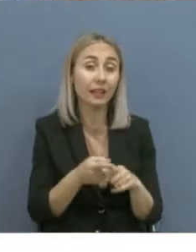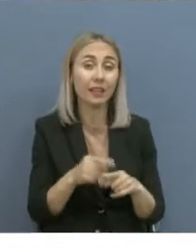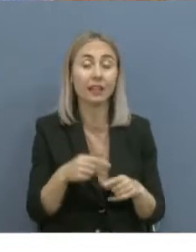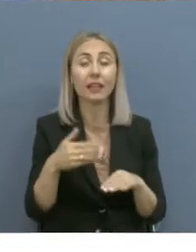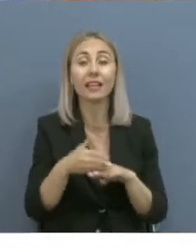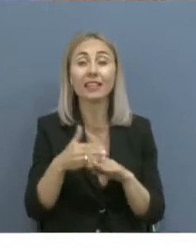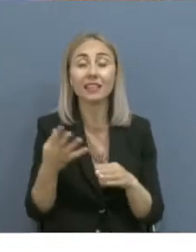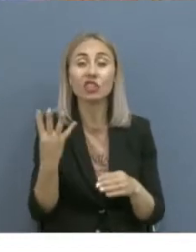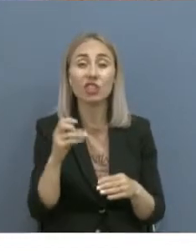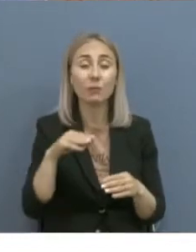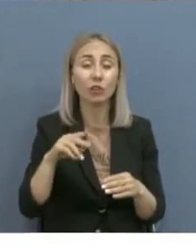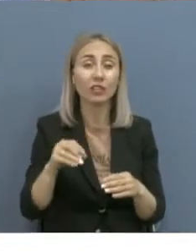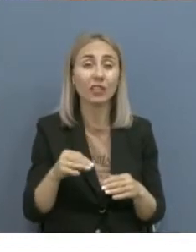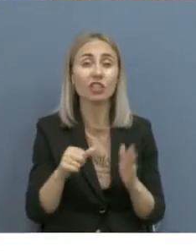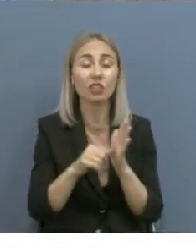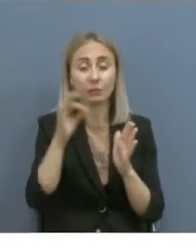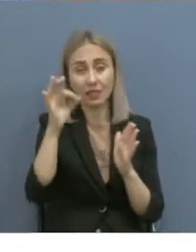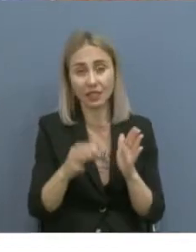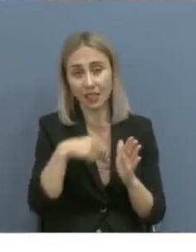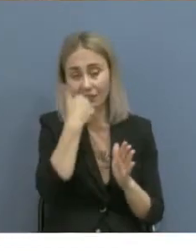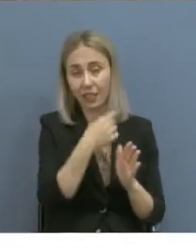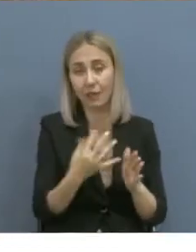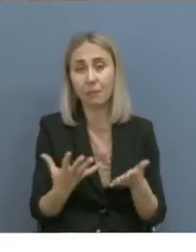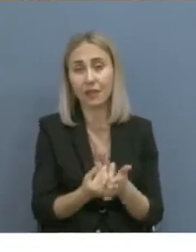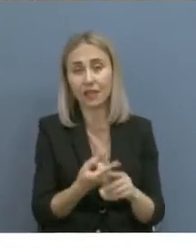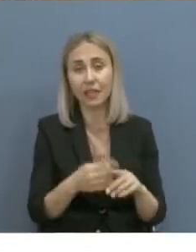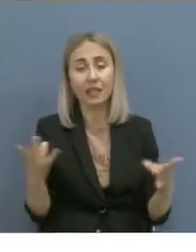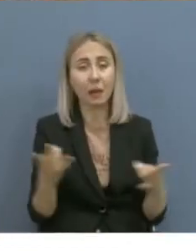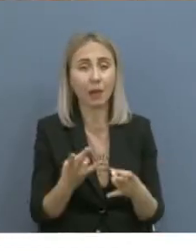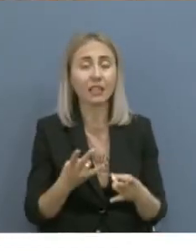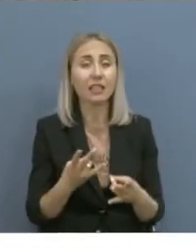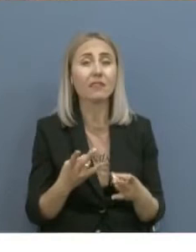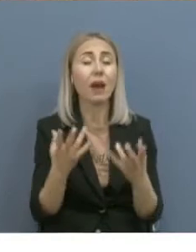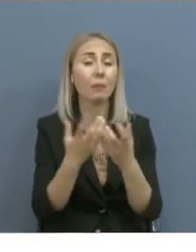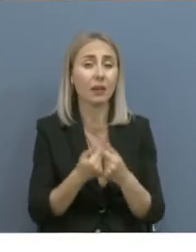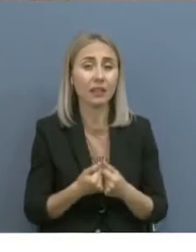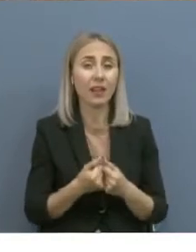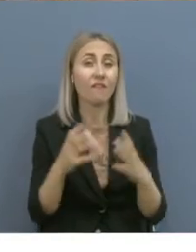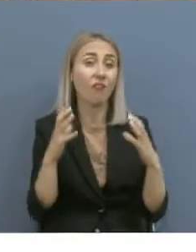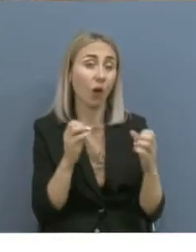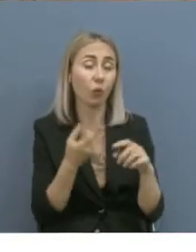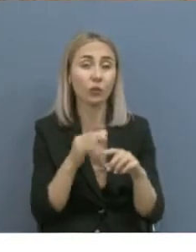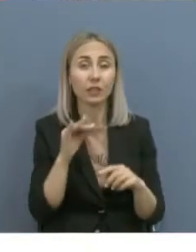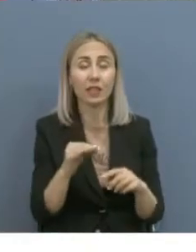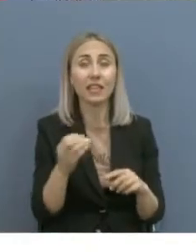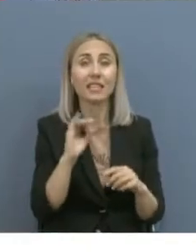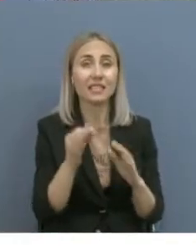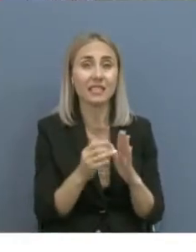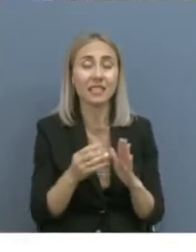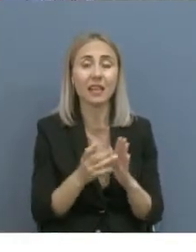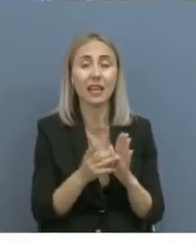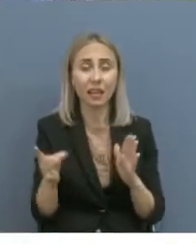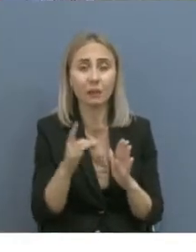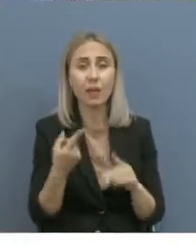мөлшерлемесі 6%-дық несие рәсімдеген. Оған қажетті жабдықтар мен жылжымалы вагон сатып алады. Есіл қаласында мұндай жылжымалы көлік